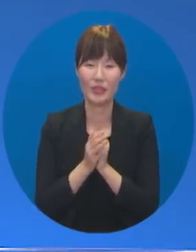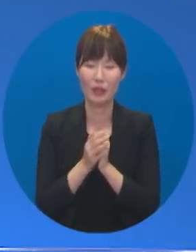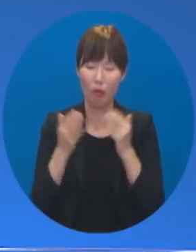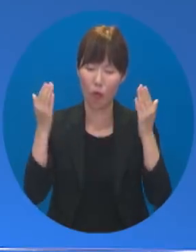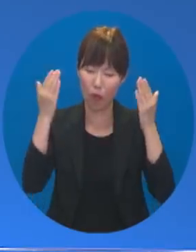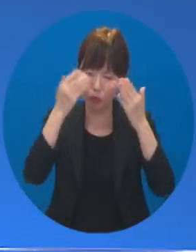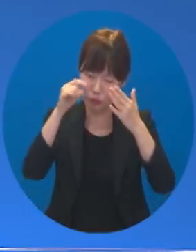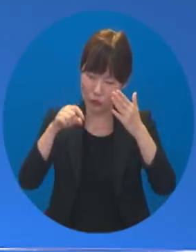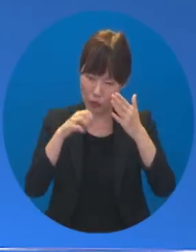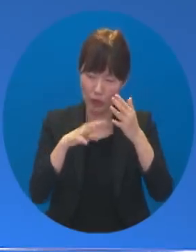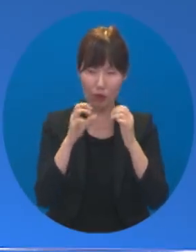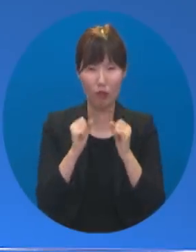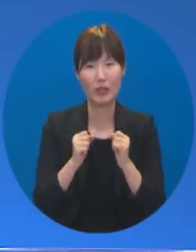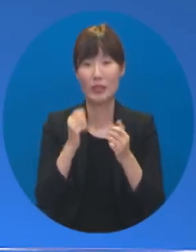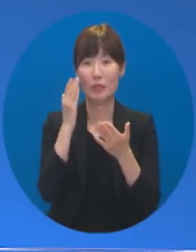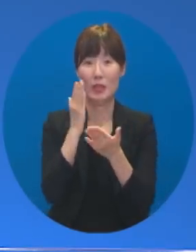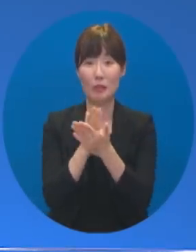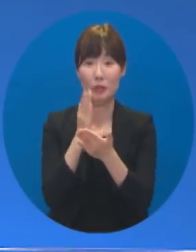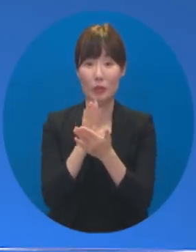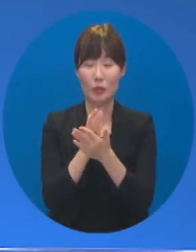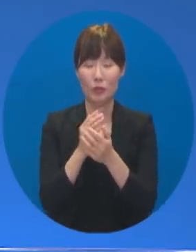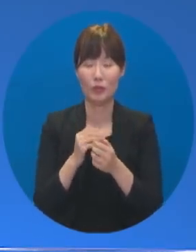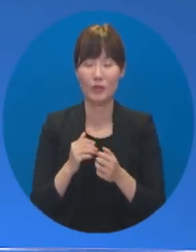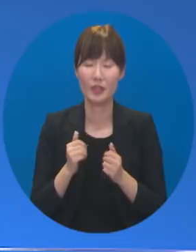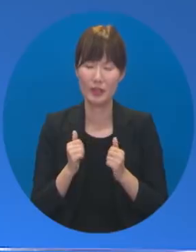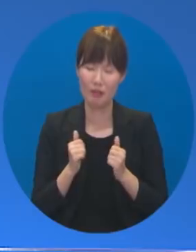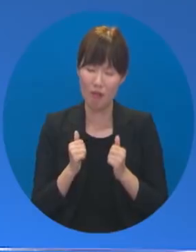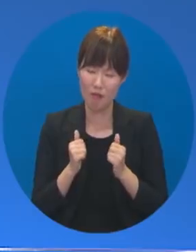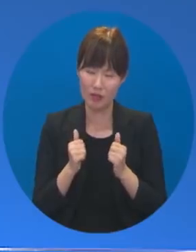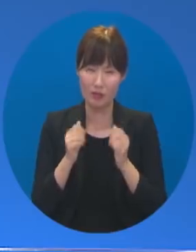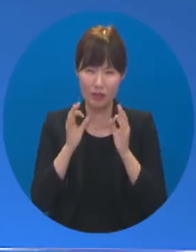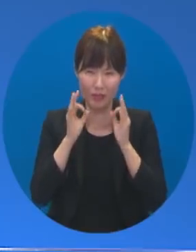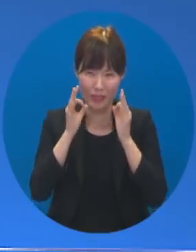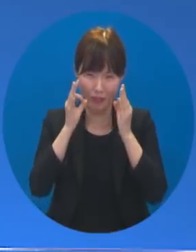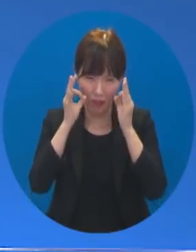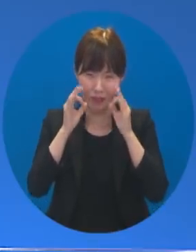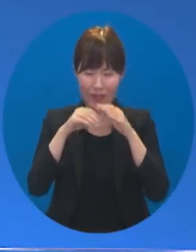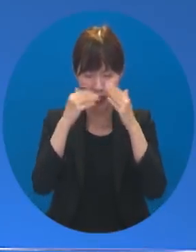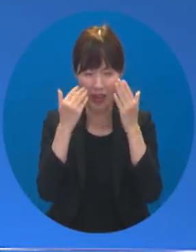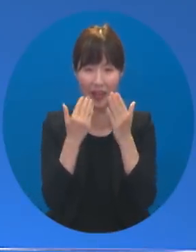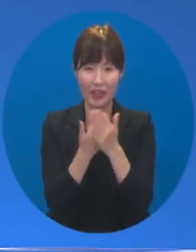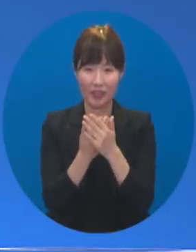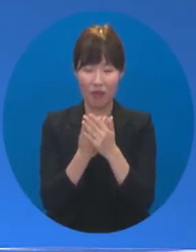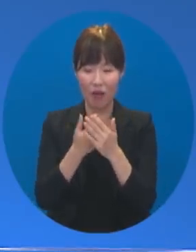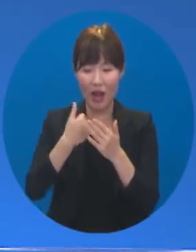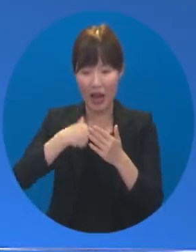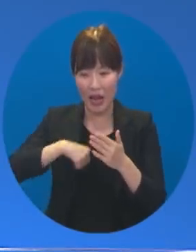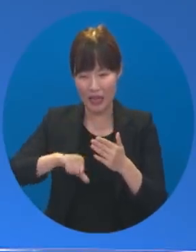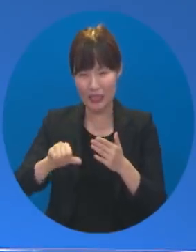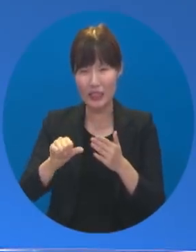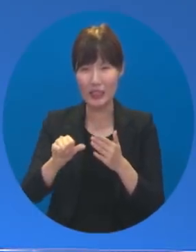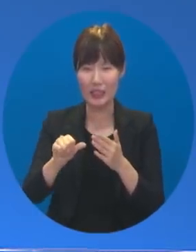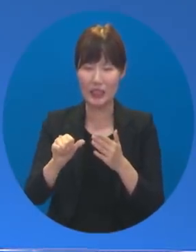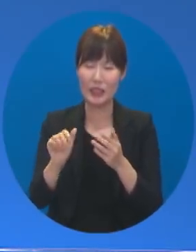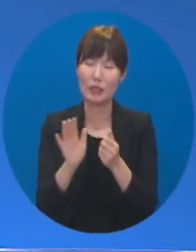맡겨주신 것인데 최선을 다해서 이 아이를 돌보면 되는 것인데